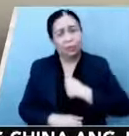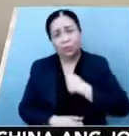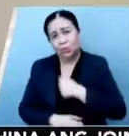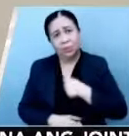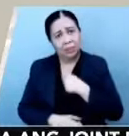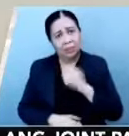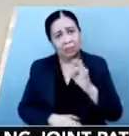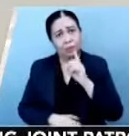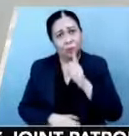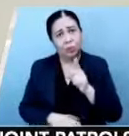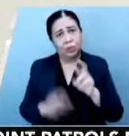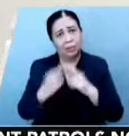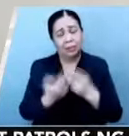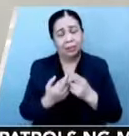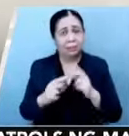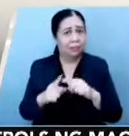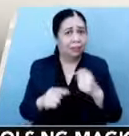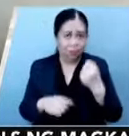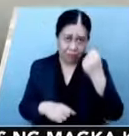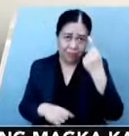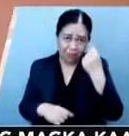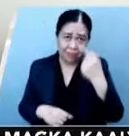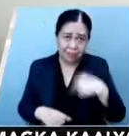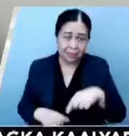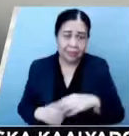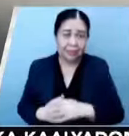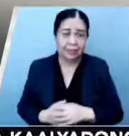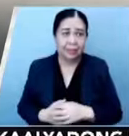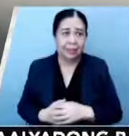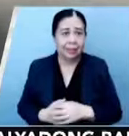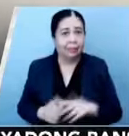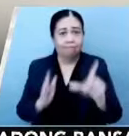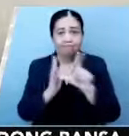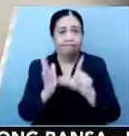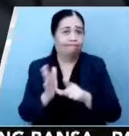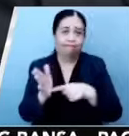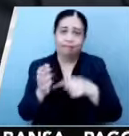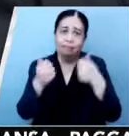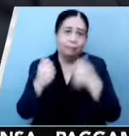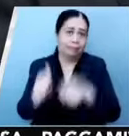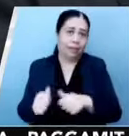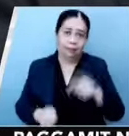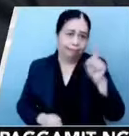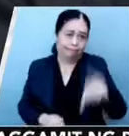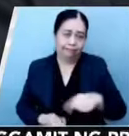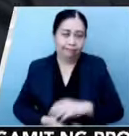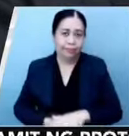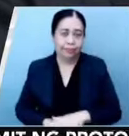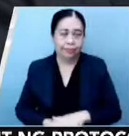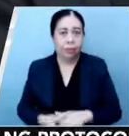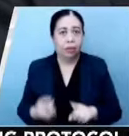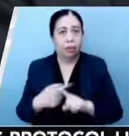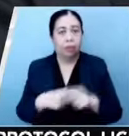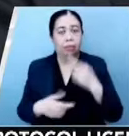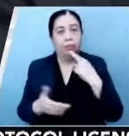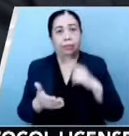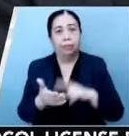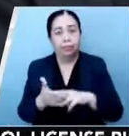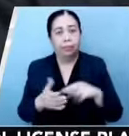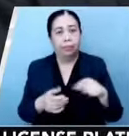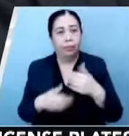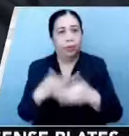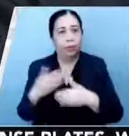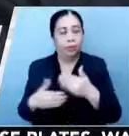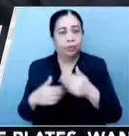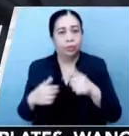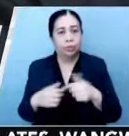siya, pero sana maunawaan niya ang batas ay ang batas at dapat sundin natin lahat. Based on reports po nung MMDA officer,